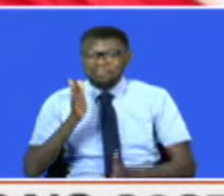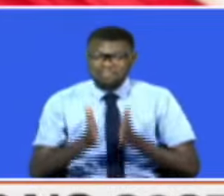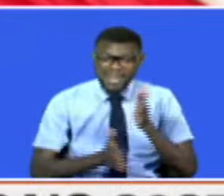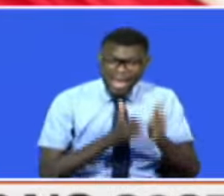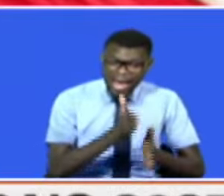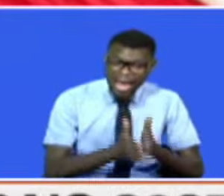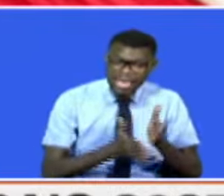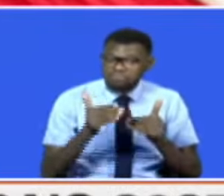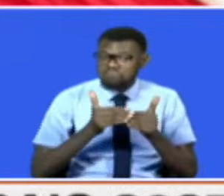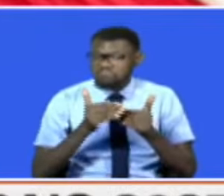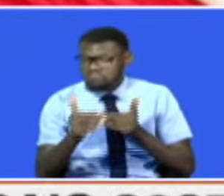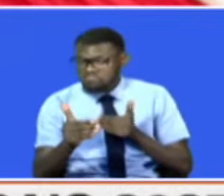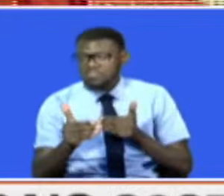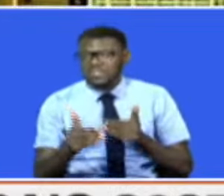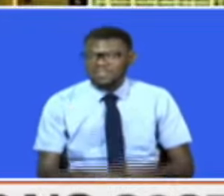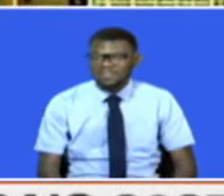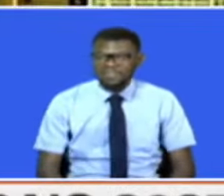yanayotokea hapo.